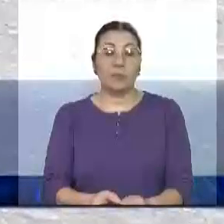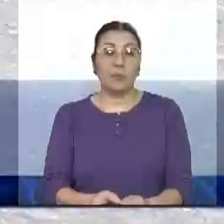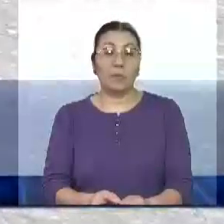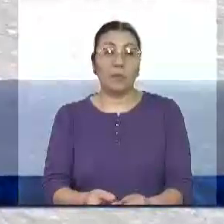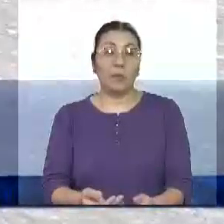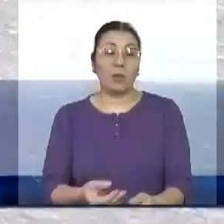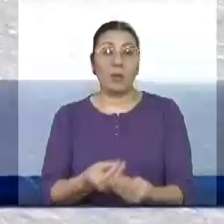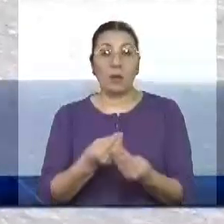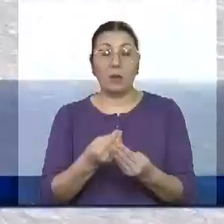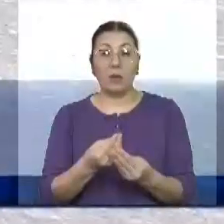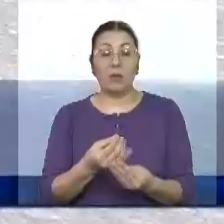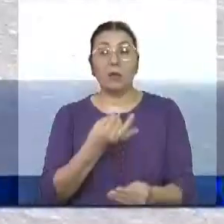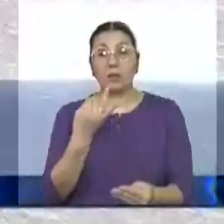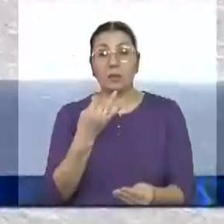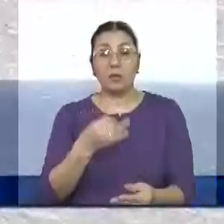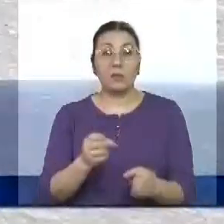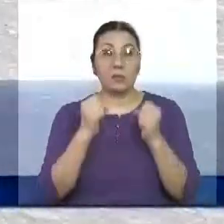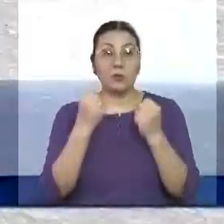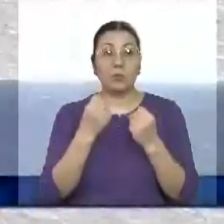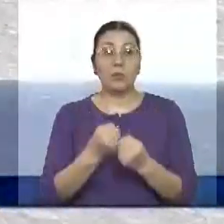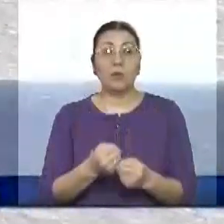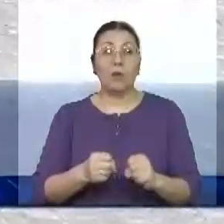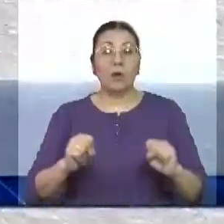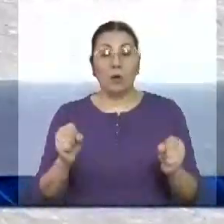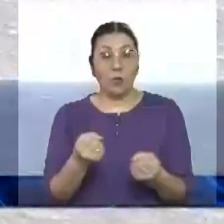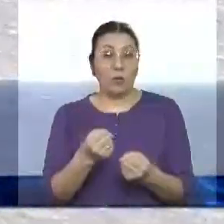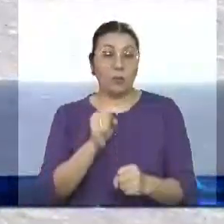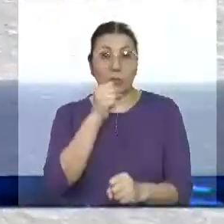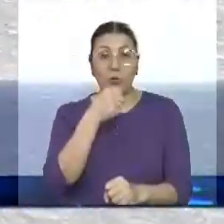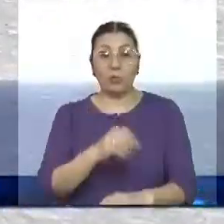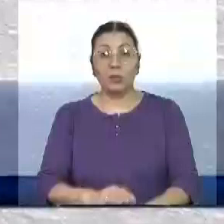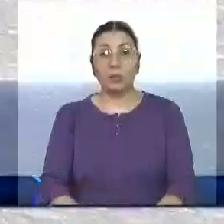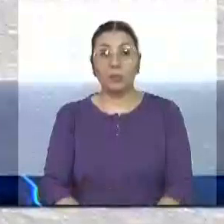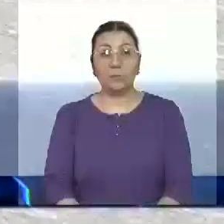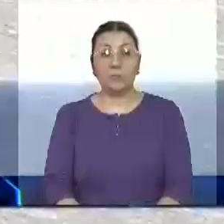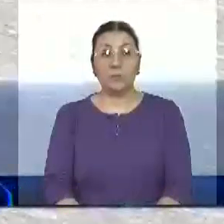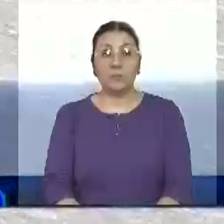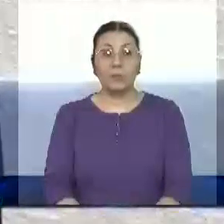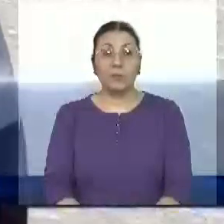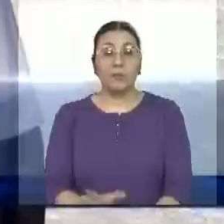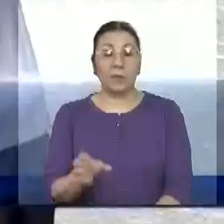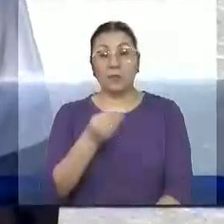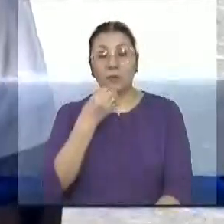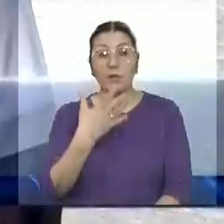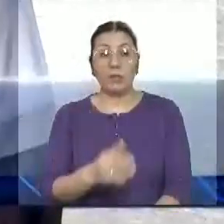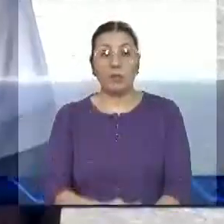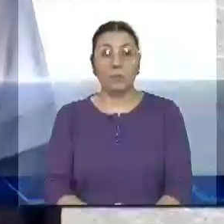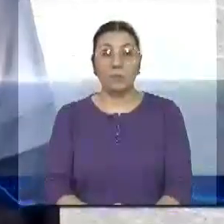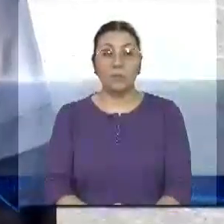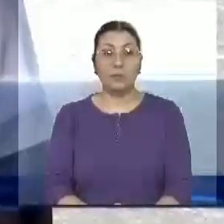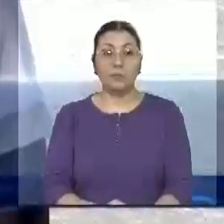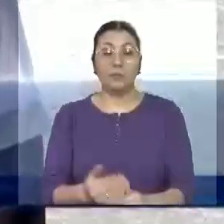ты зимой играешь, бывает скользко, холодно. Вот это минусы. А так все хорошо. Вы сегодня, к сожалению,